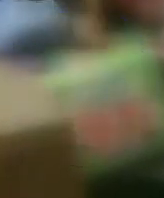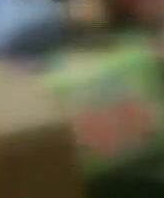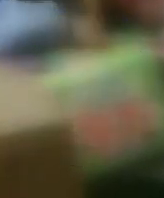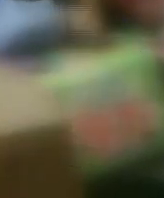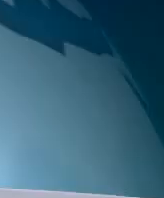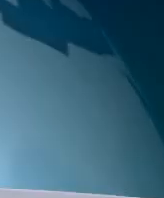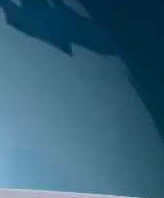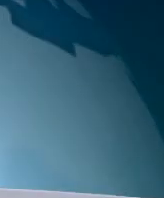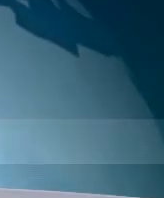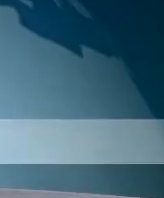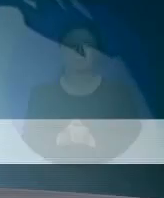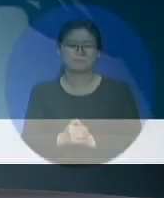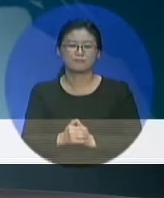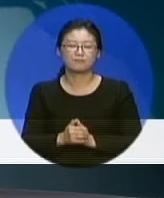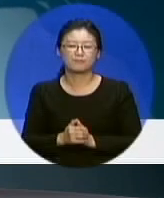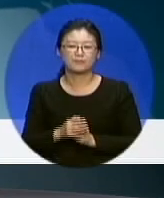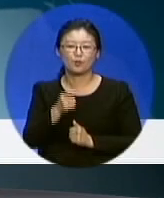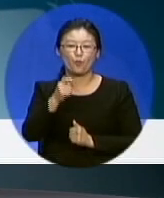최지현입니다.